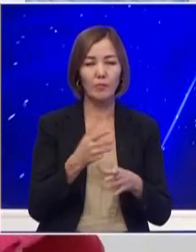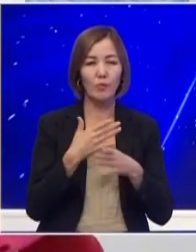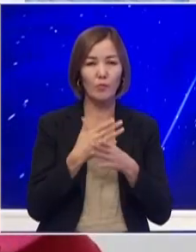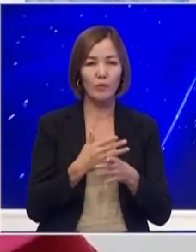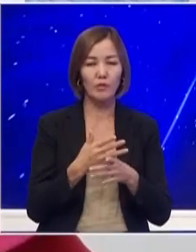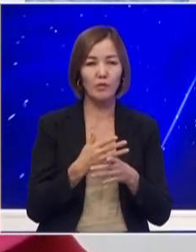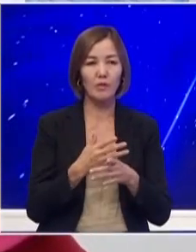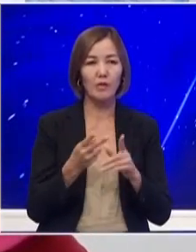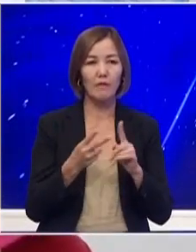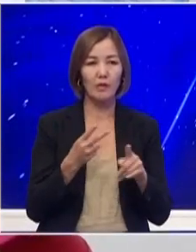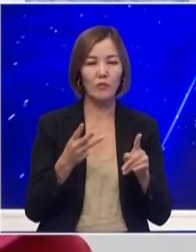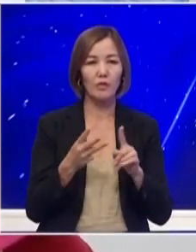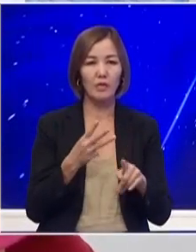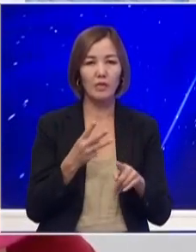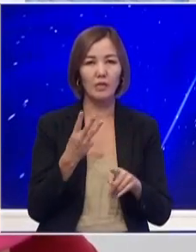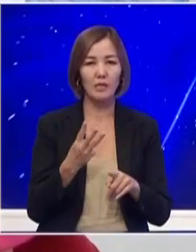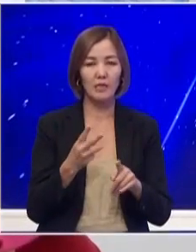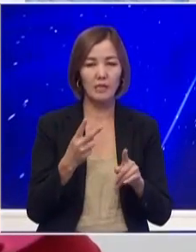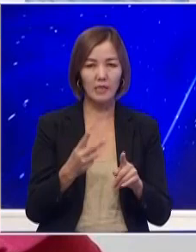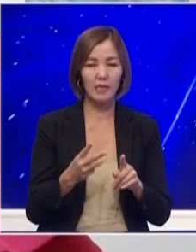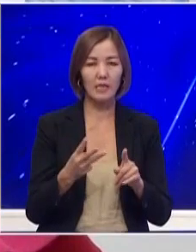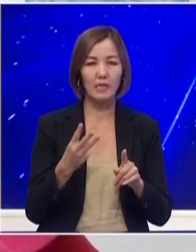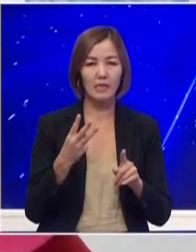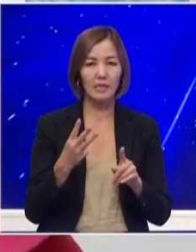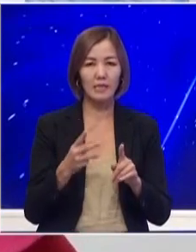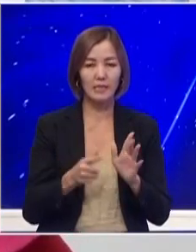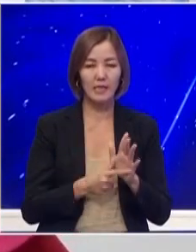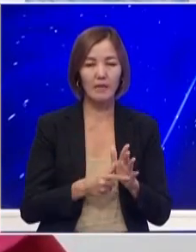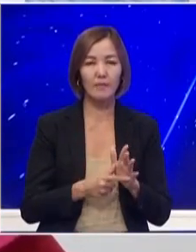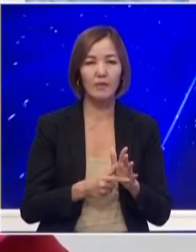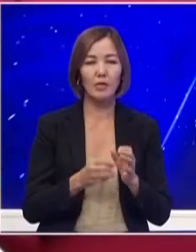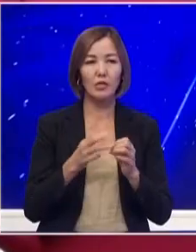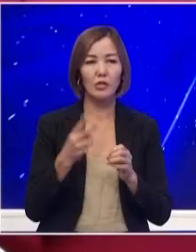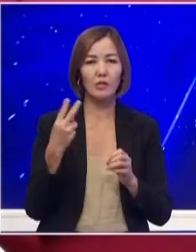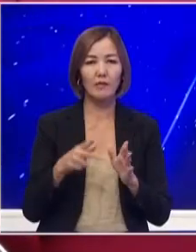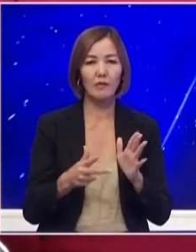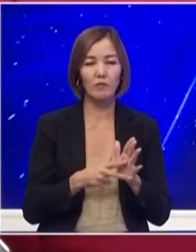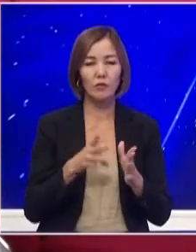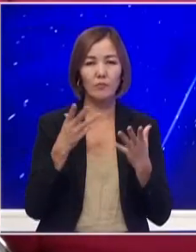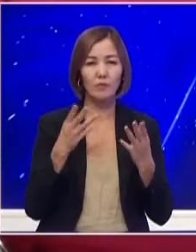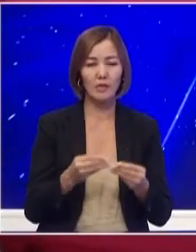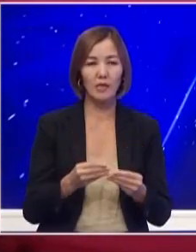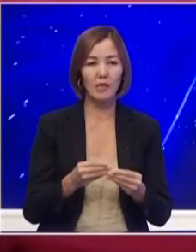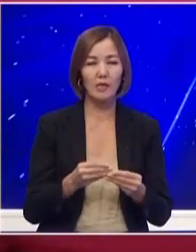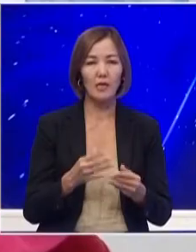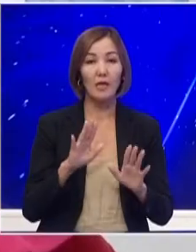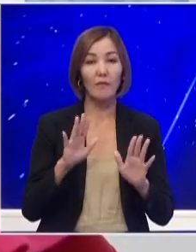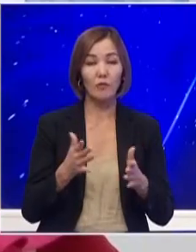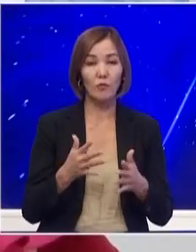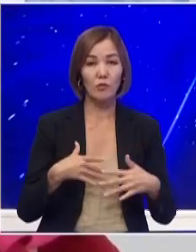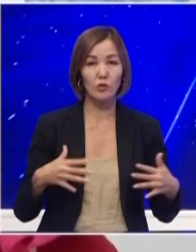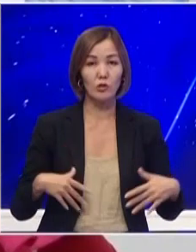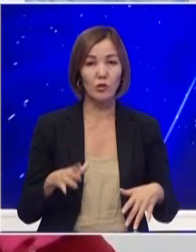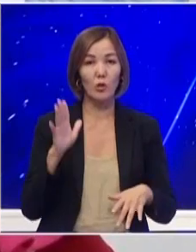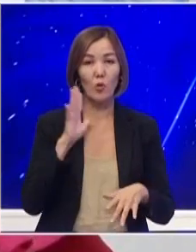помощью. Последующие прививки через 3, 7, 14 и 28 или 30 дней. При этом тем, кто был укушен дикими животными